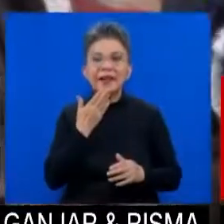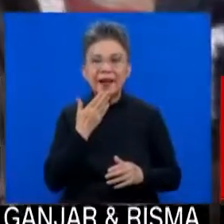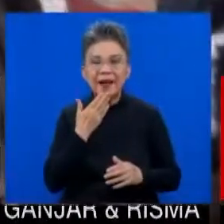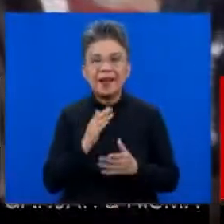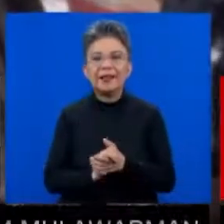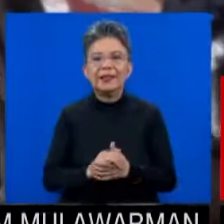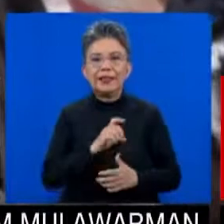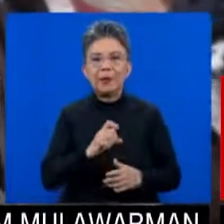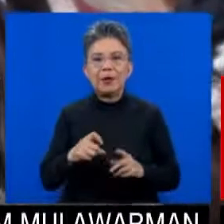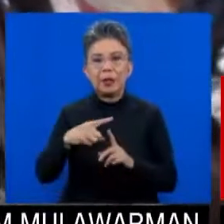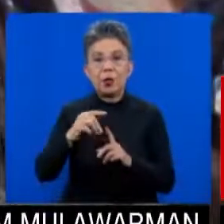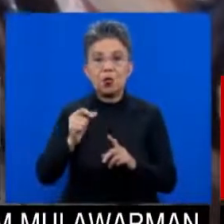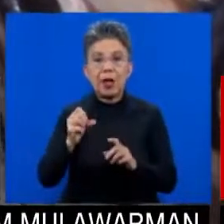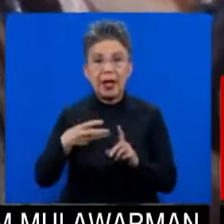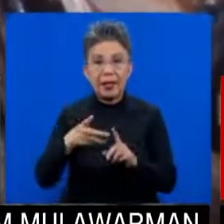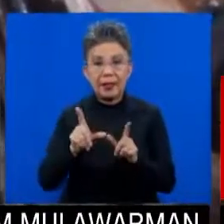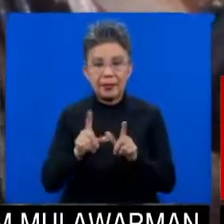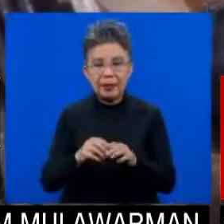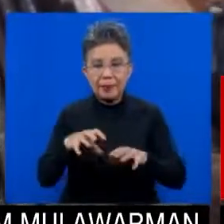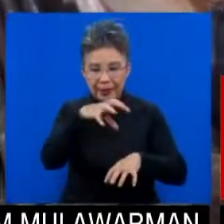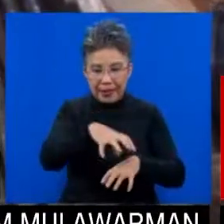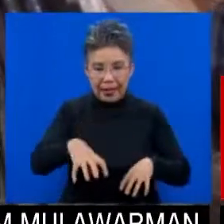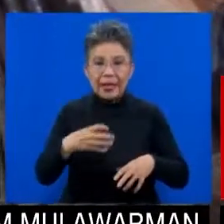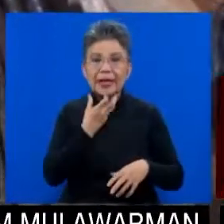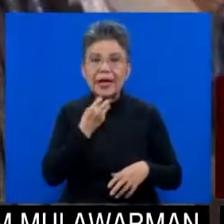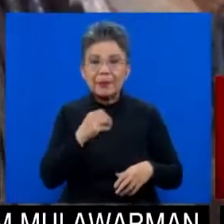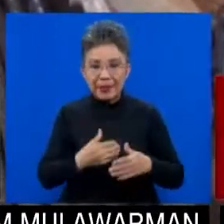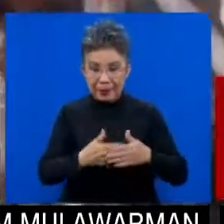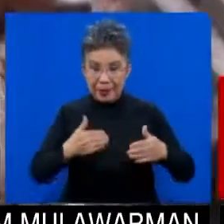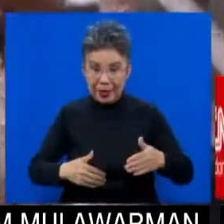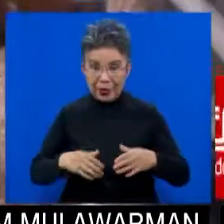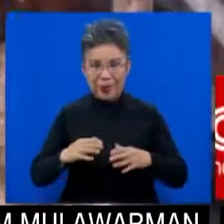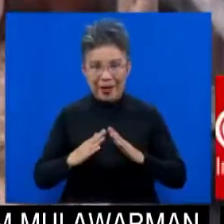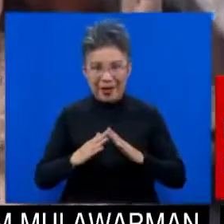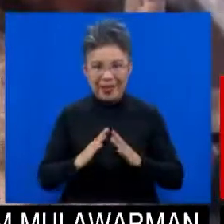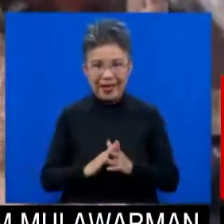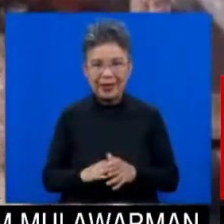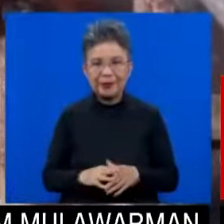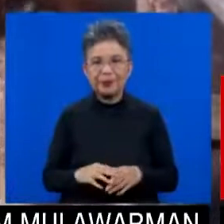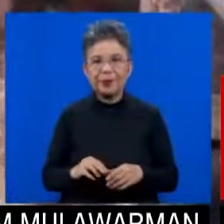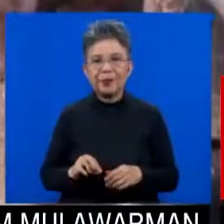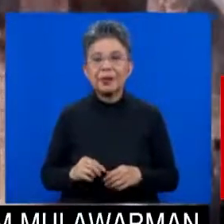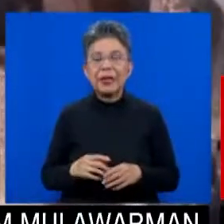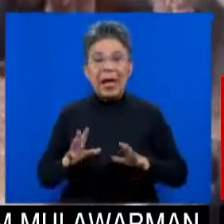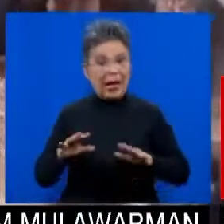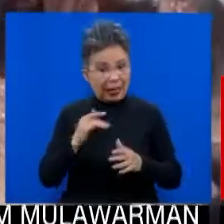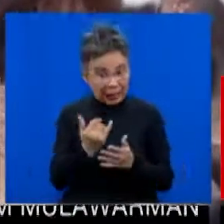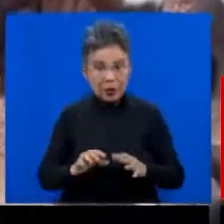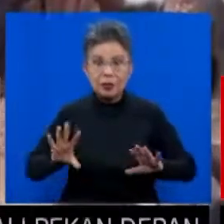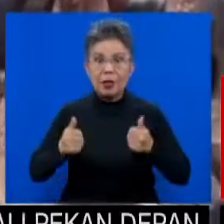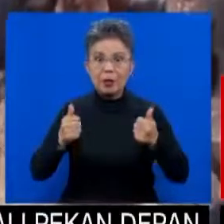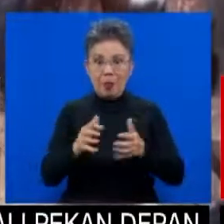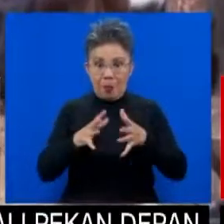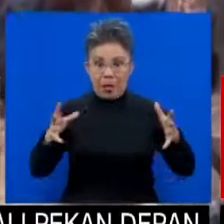Panggih, Kecamatan Trowulan, dan membuat kandang kambing di belakang rumahnya. Hingga akhirnya Mika sukses memiliki